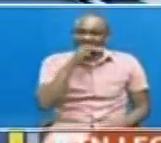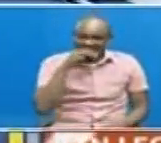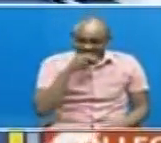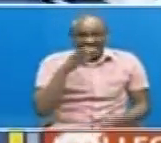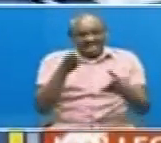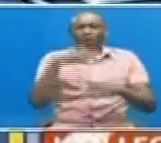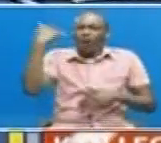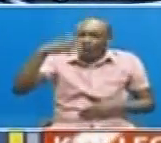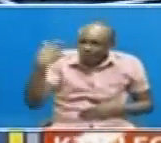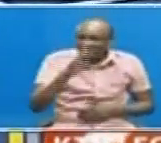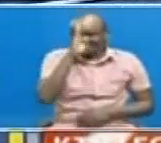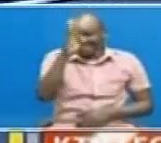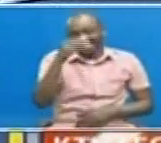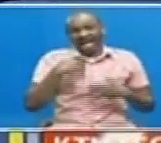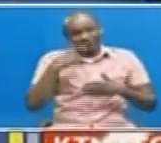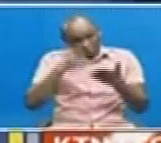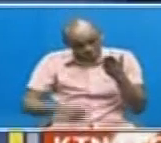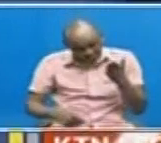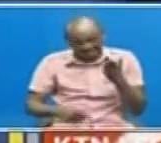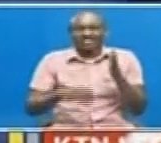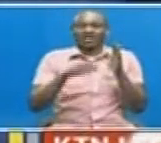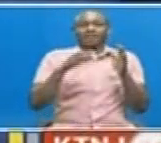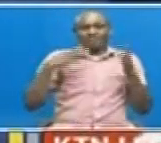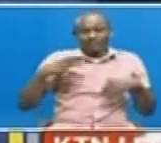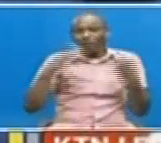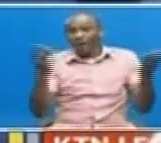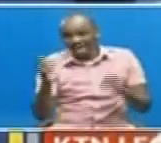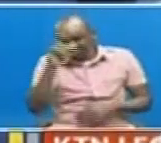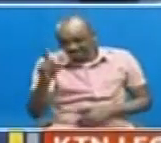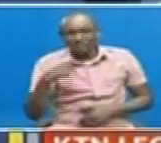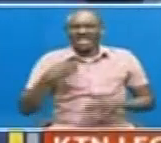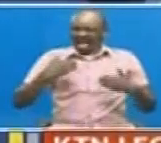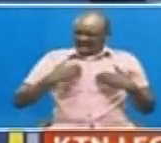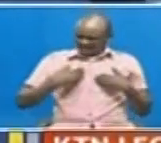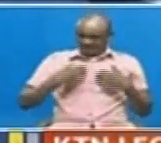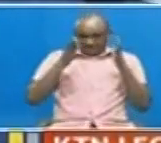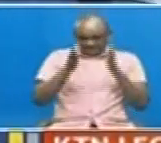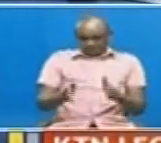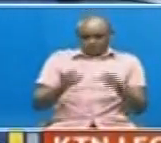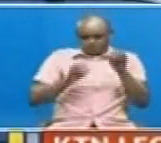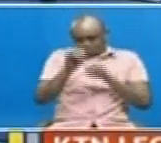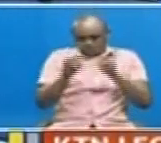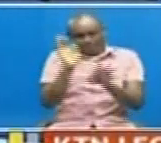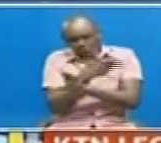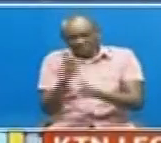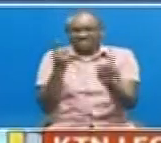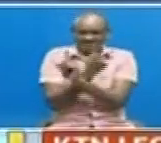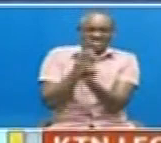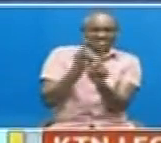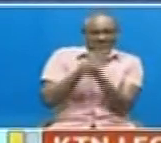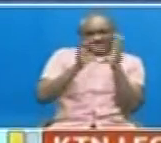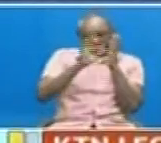kama ilivyo desturi kila Jumapili tuko na makala maalum ya wako wapi. Leo niko na producer wa muziki